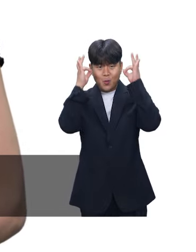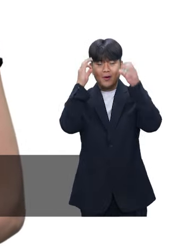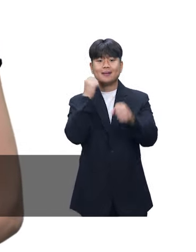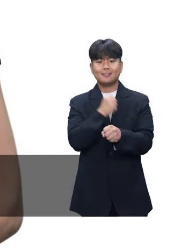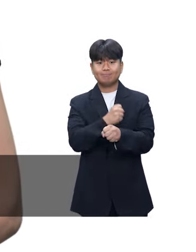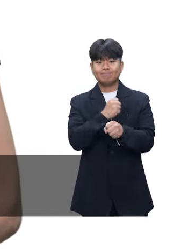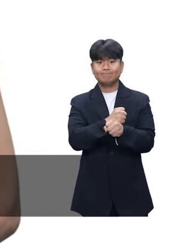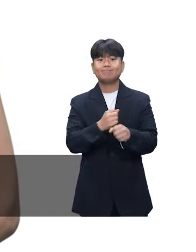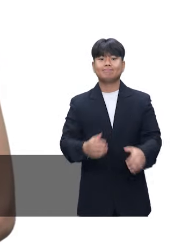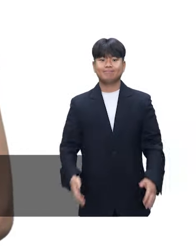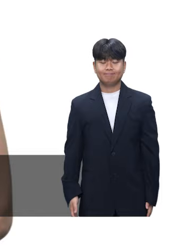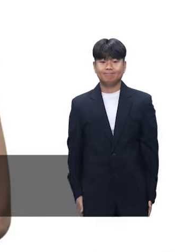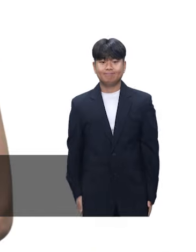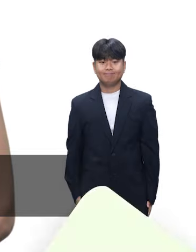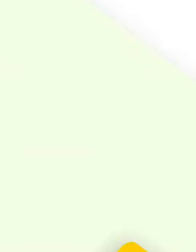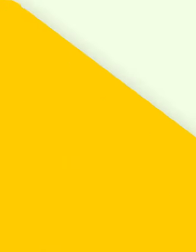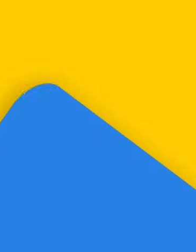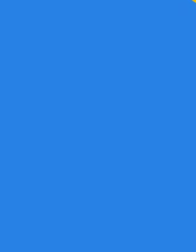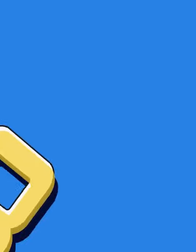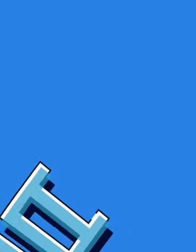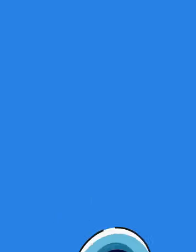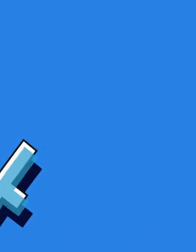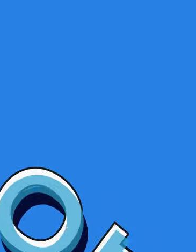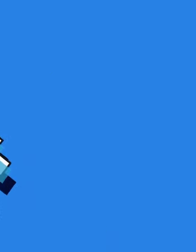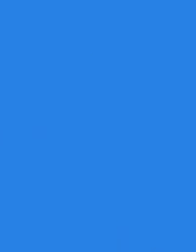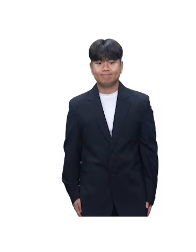걸음에 힘을 실어줄 예정입니다.